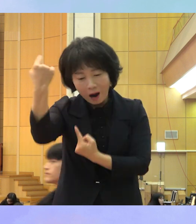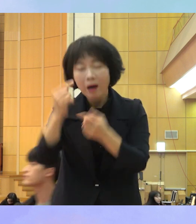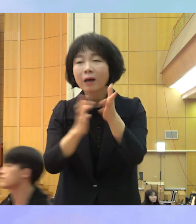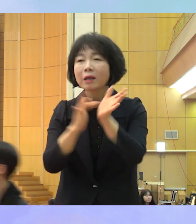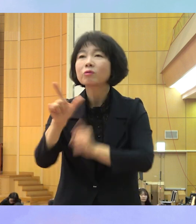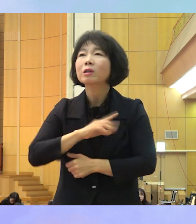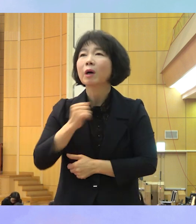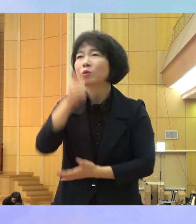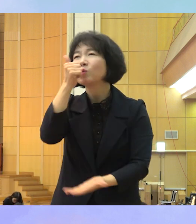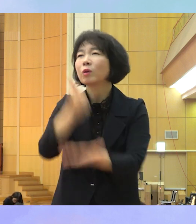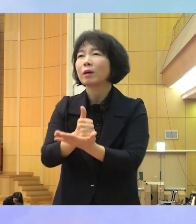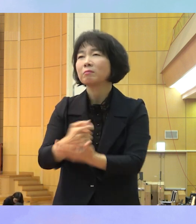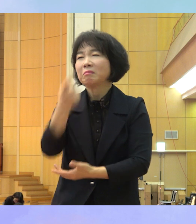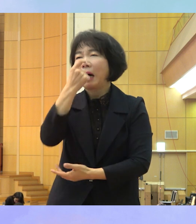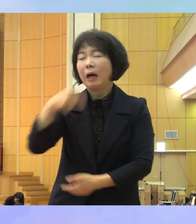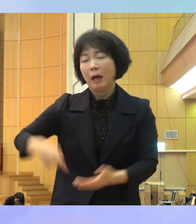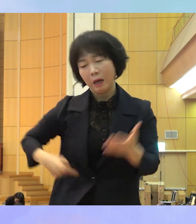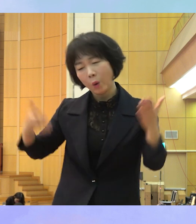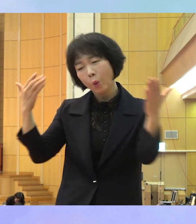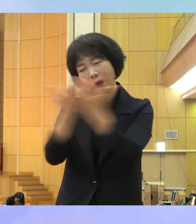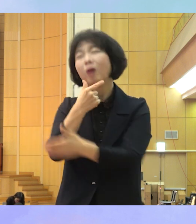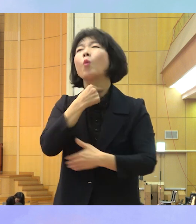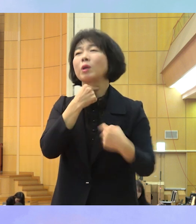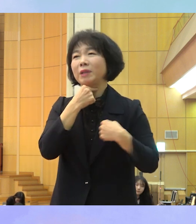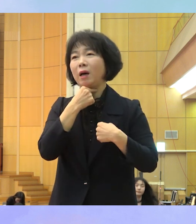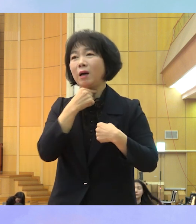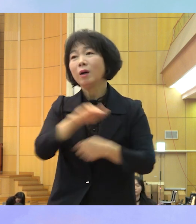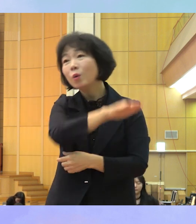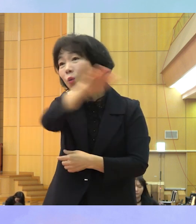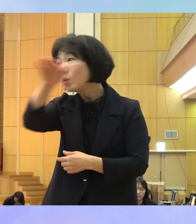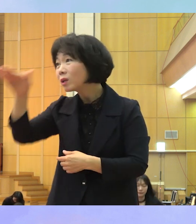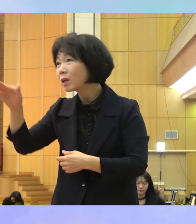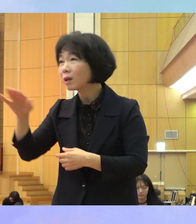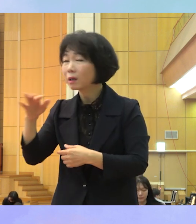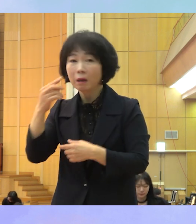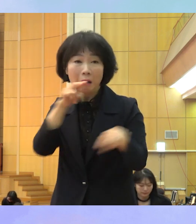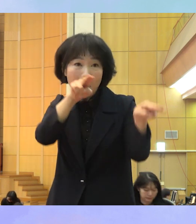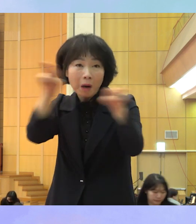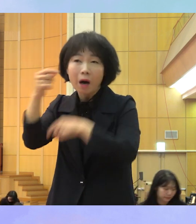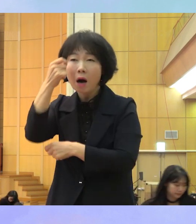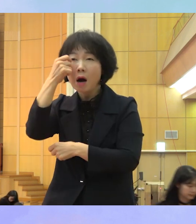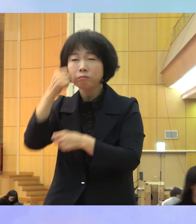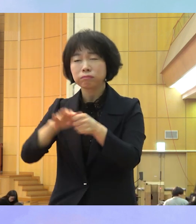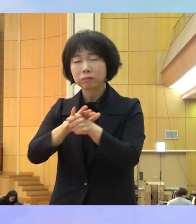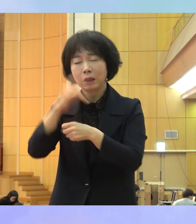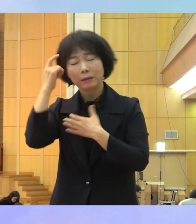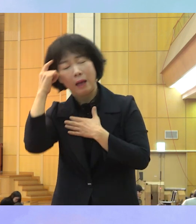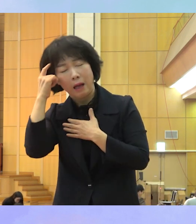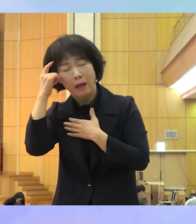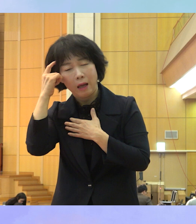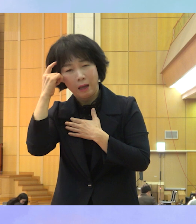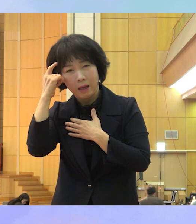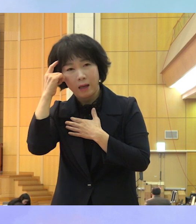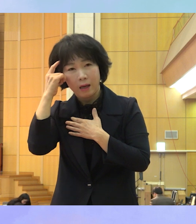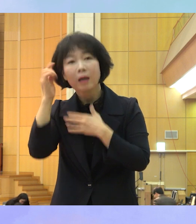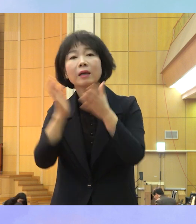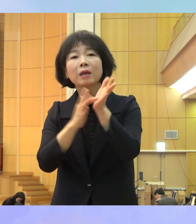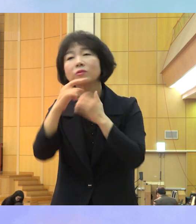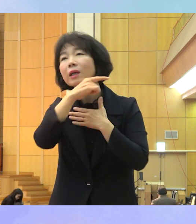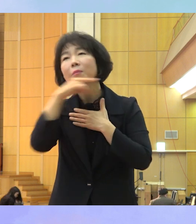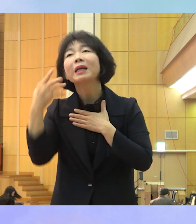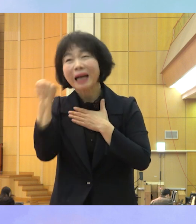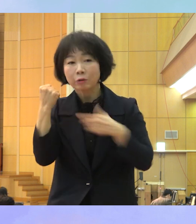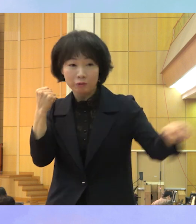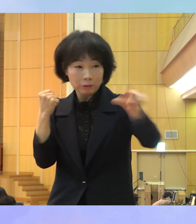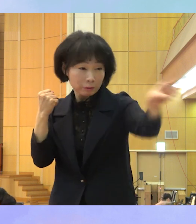이름으로 자백하고 회개하고자 합니다. 주여, 저희들 불쌍히 여겨주셔서 십자가에 흘린 보혈의